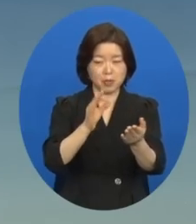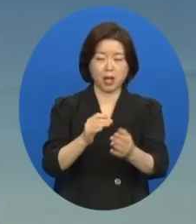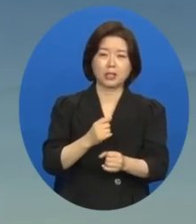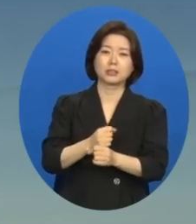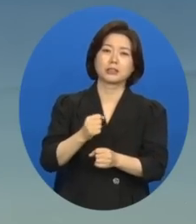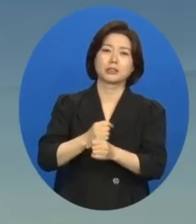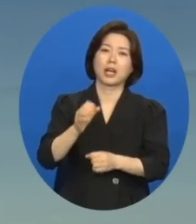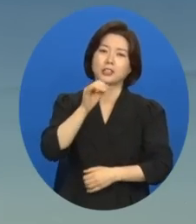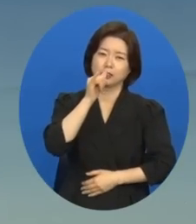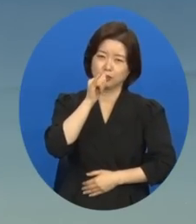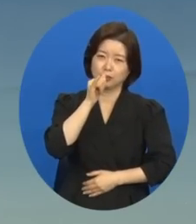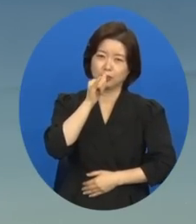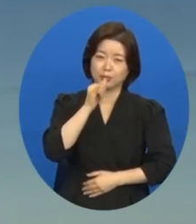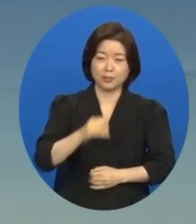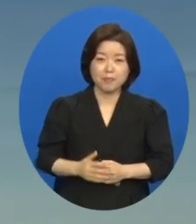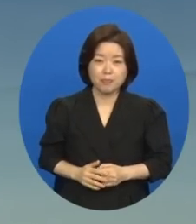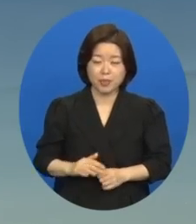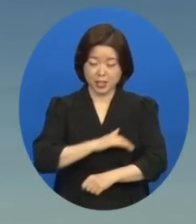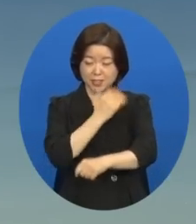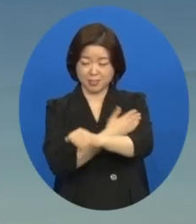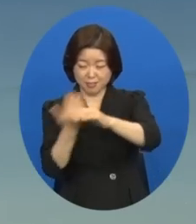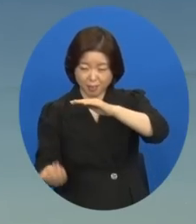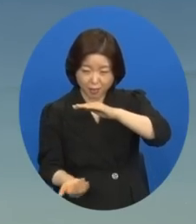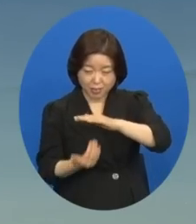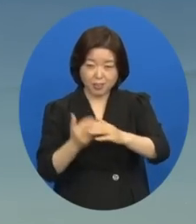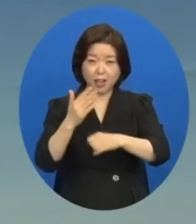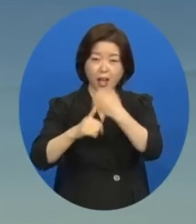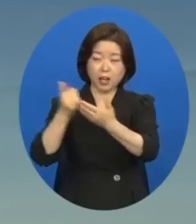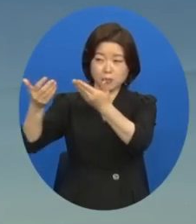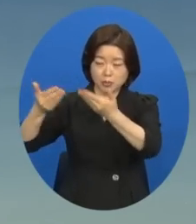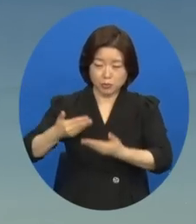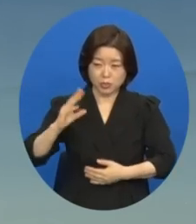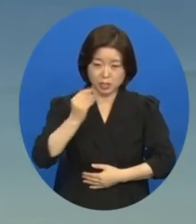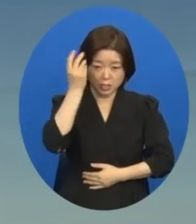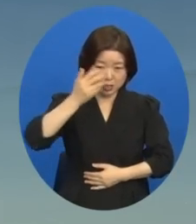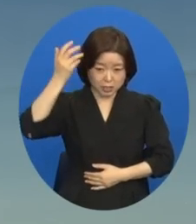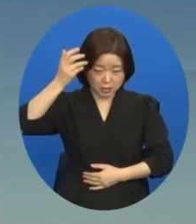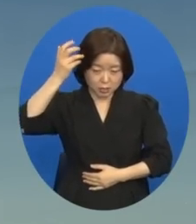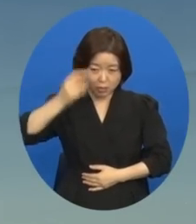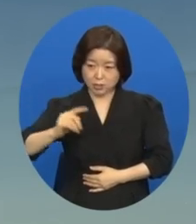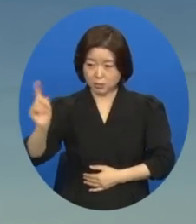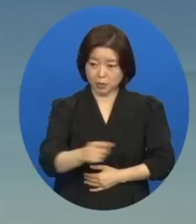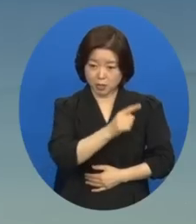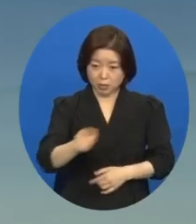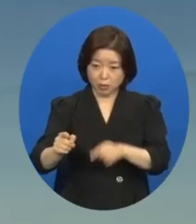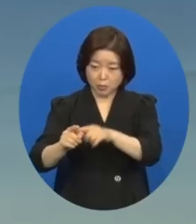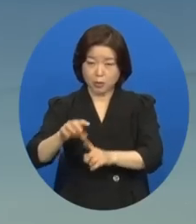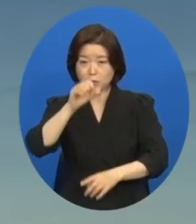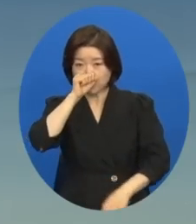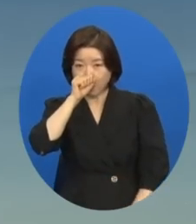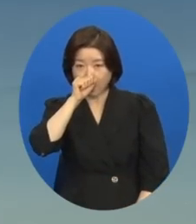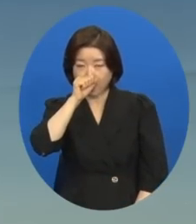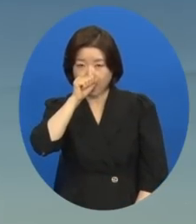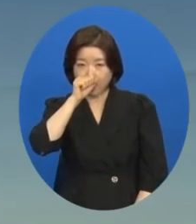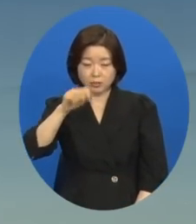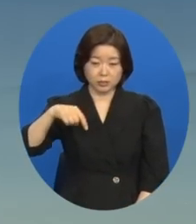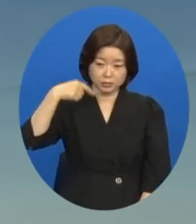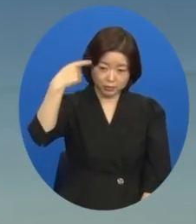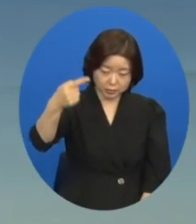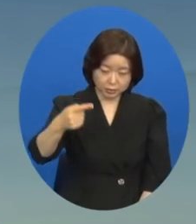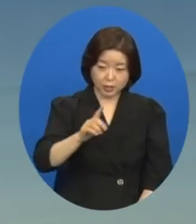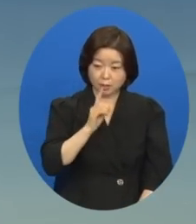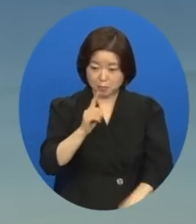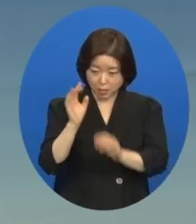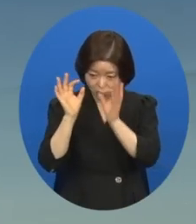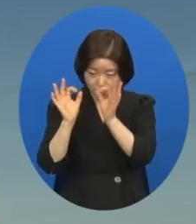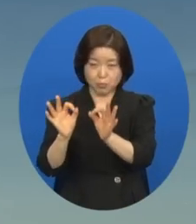부분이 있어요. 전능하신 하나님이 주시는 성령의 검이 너무 좋은데 그에 이어지는 말씀,